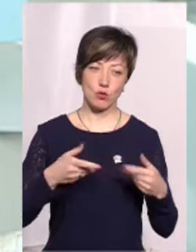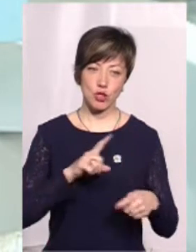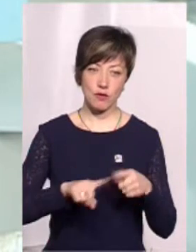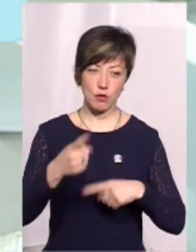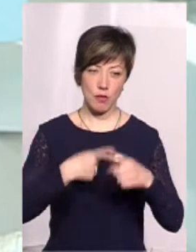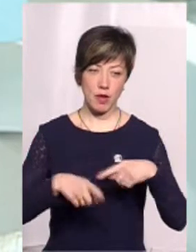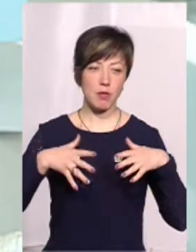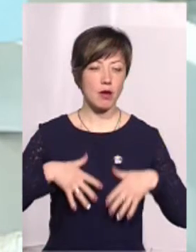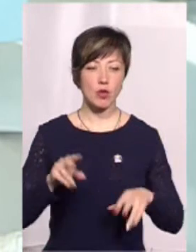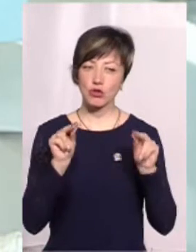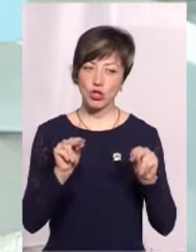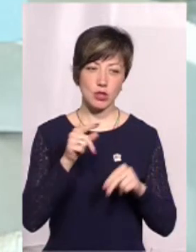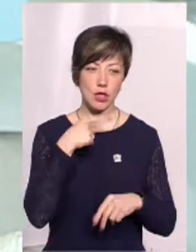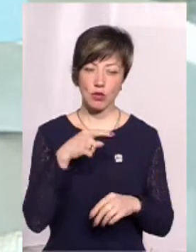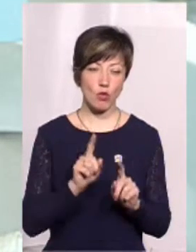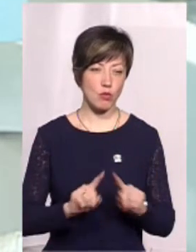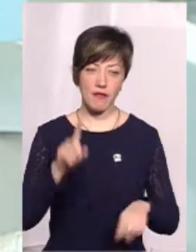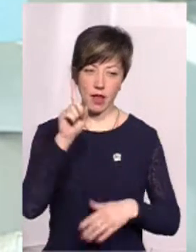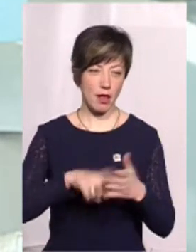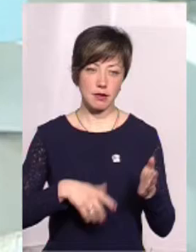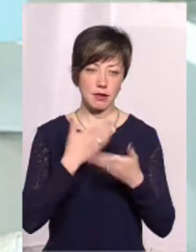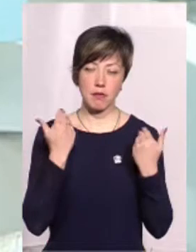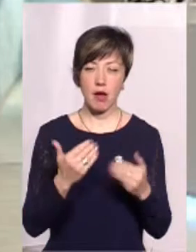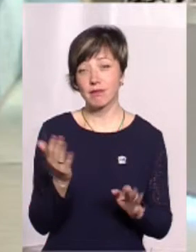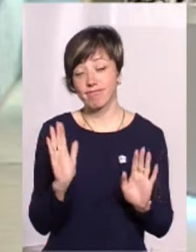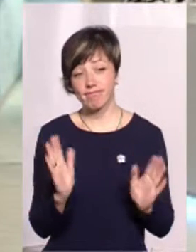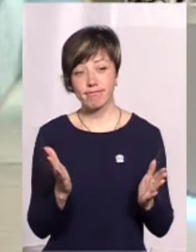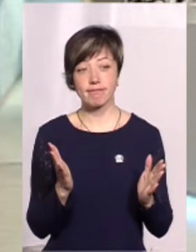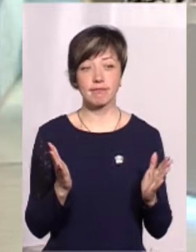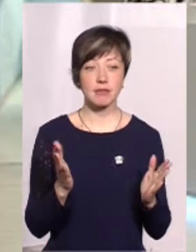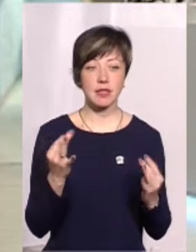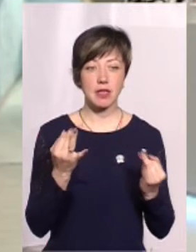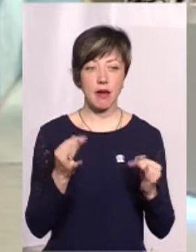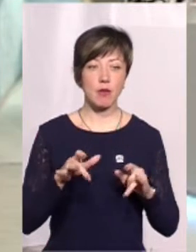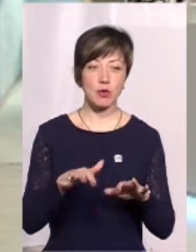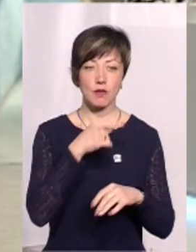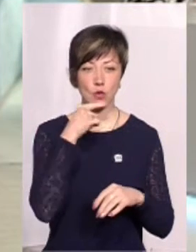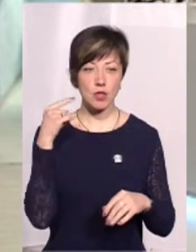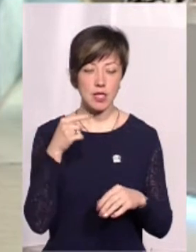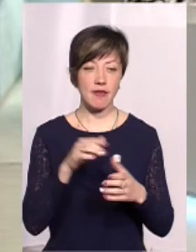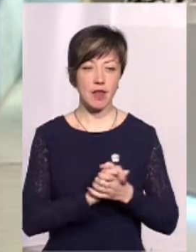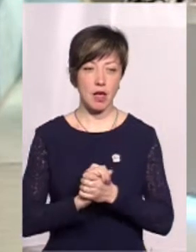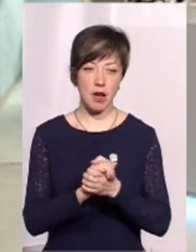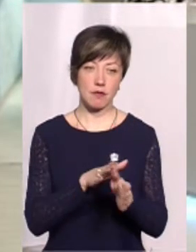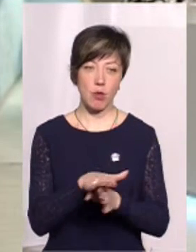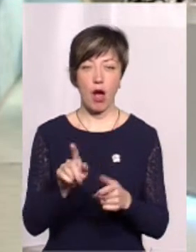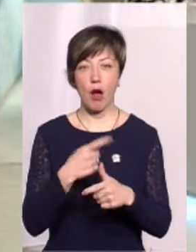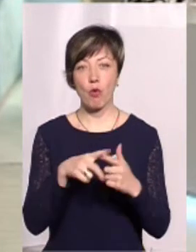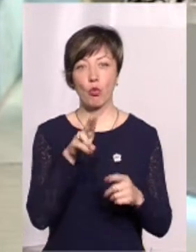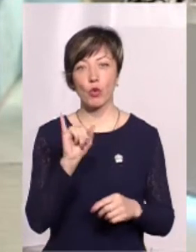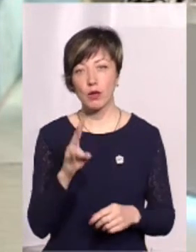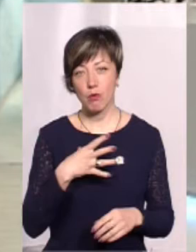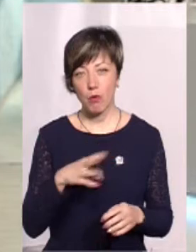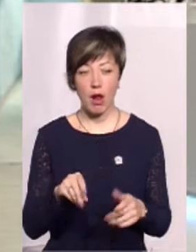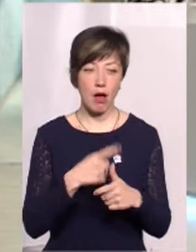швидше повернемо Крим, але, чесно кажучи, особливих надій немає. Хіба що якісь стануться цікаві процеси в Російській Федерації, або Путін